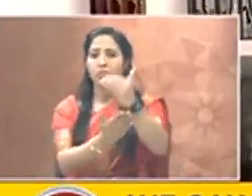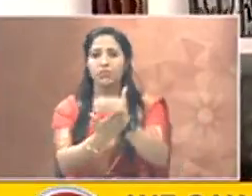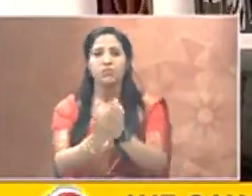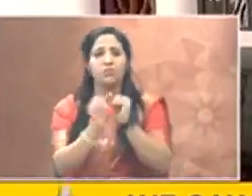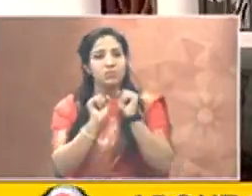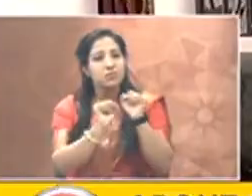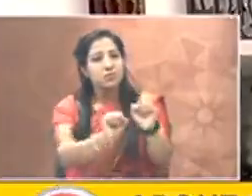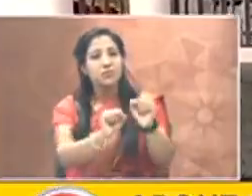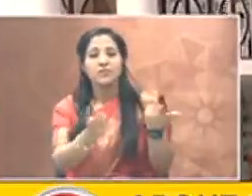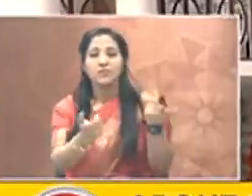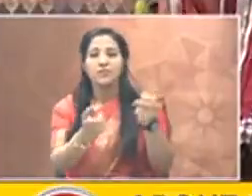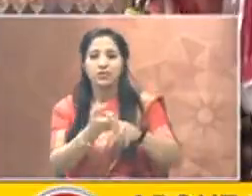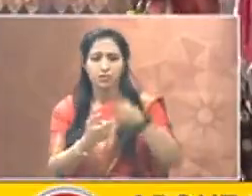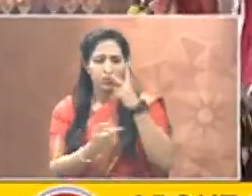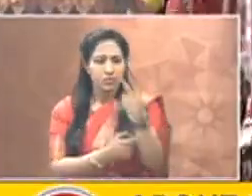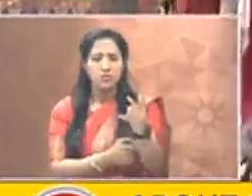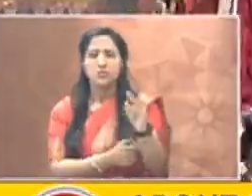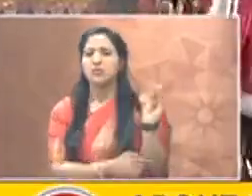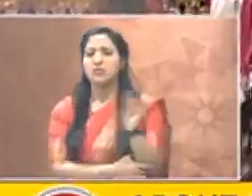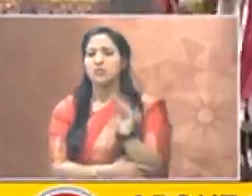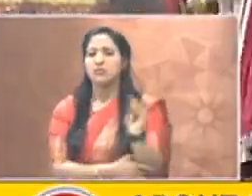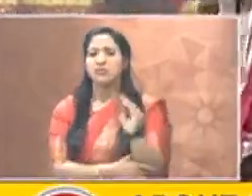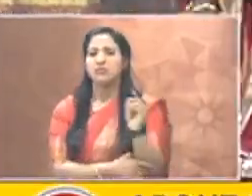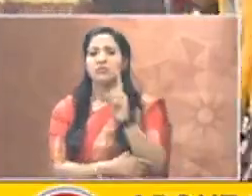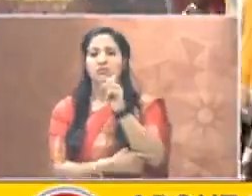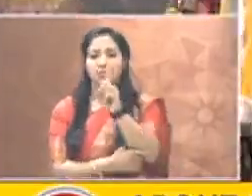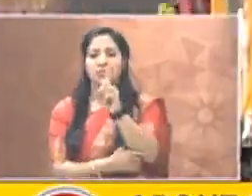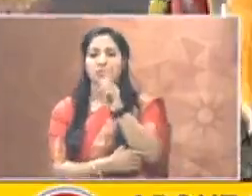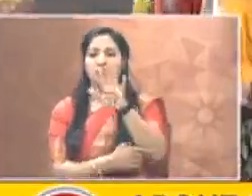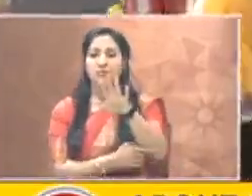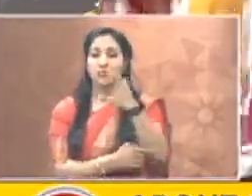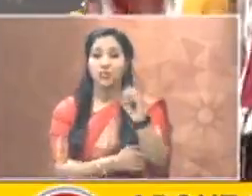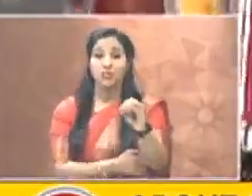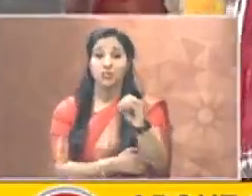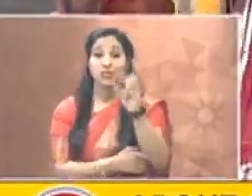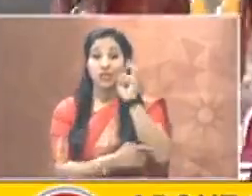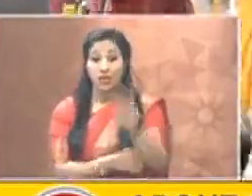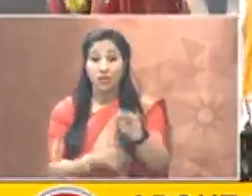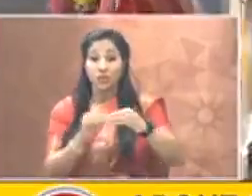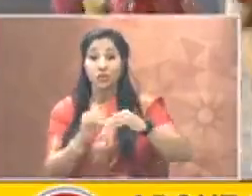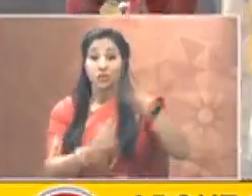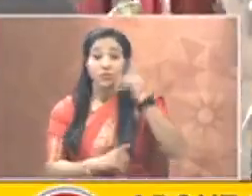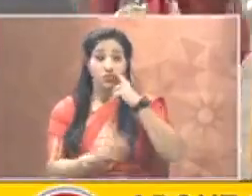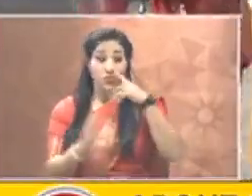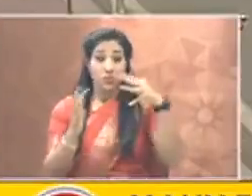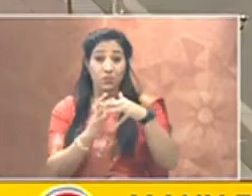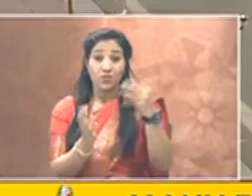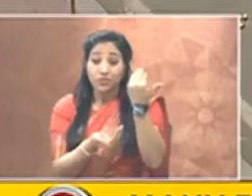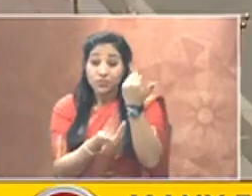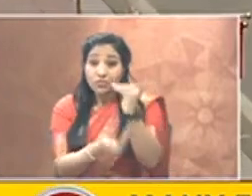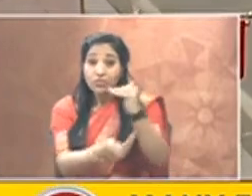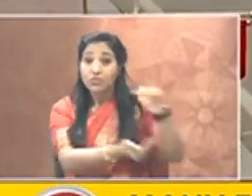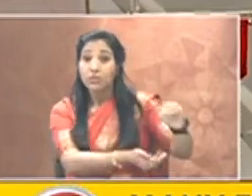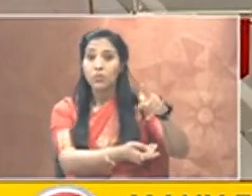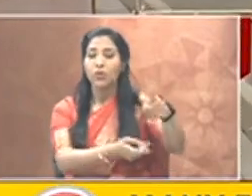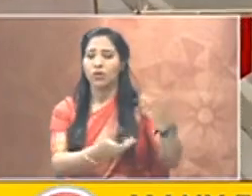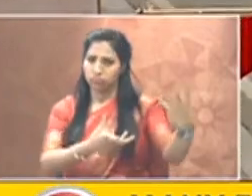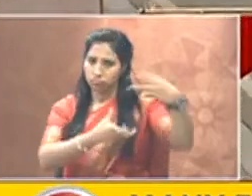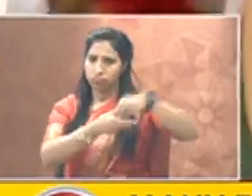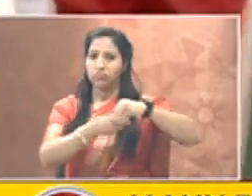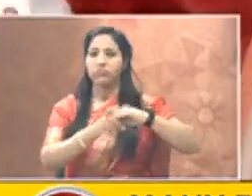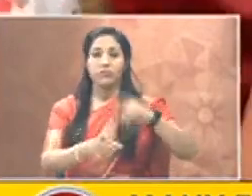हुए उसमें भी करीब 1,500 बेटियों ने हिस्सा लिया था। कई महिला